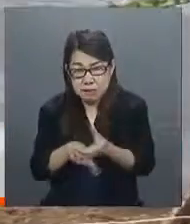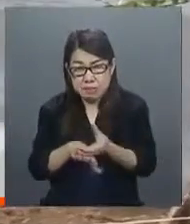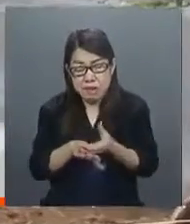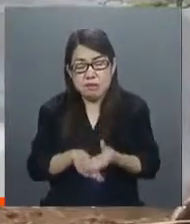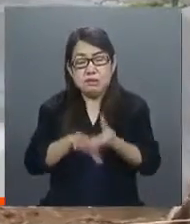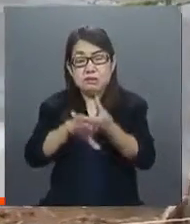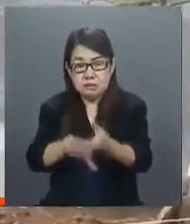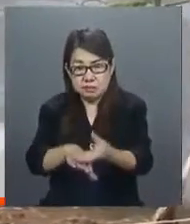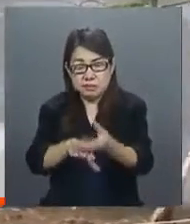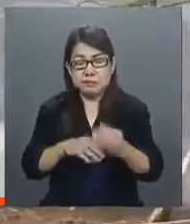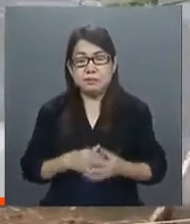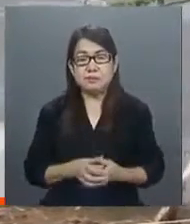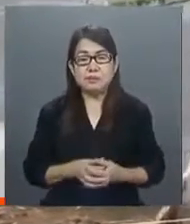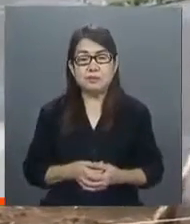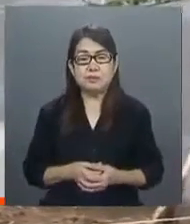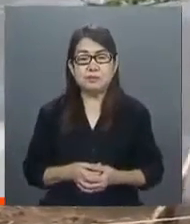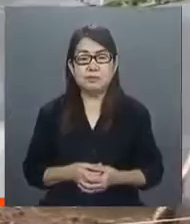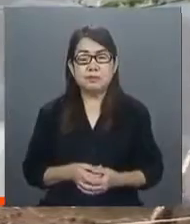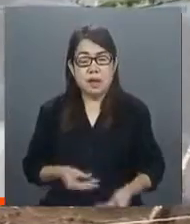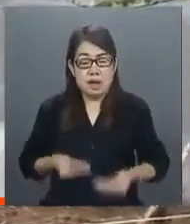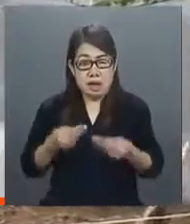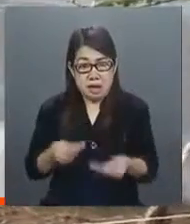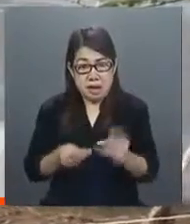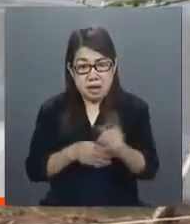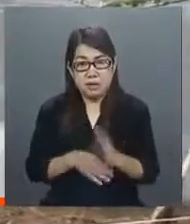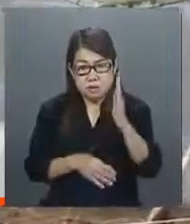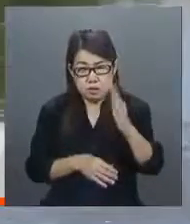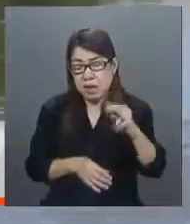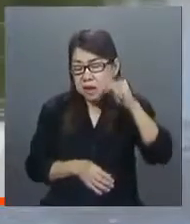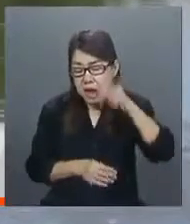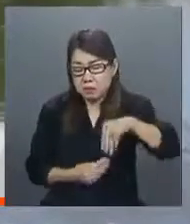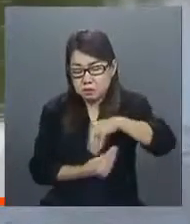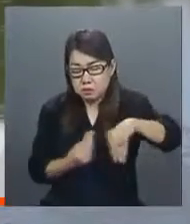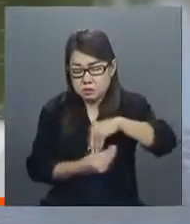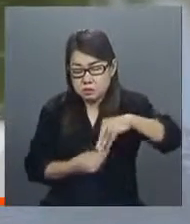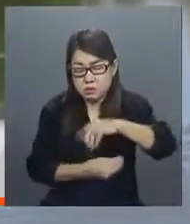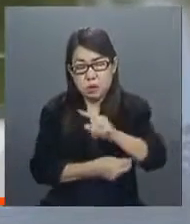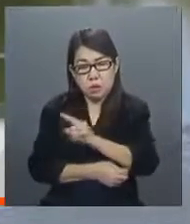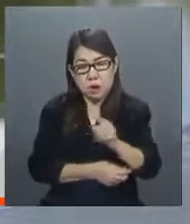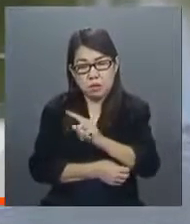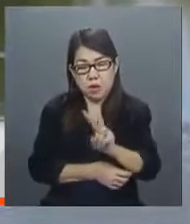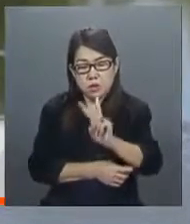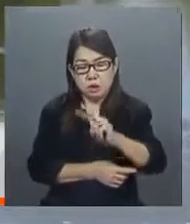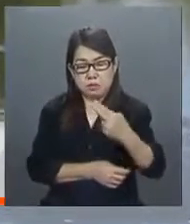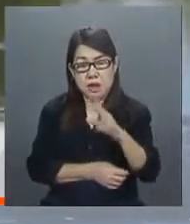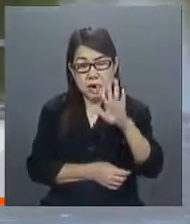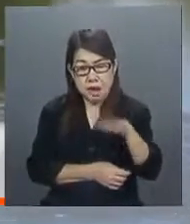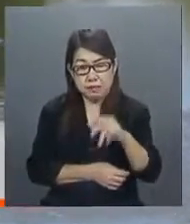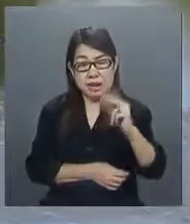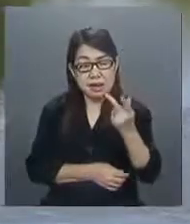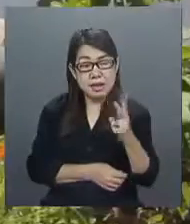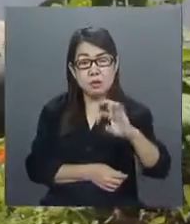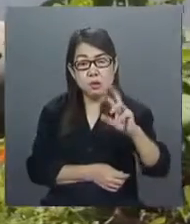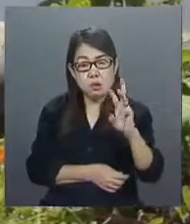กรองน้ำประตูชีชัยสิทธิ์ให้มีกำลังการผลิตน้ำประปา 25,000คิวต่อวันเพื่อการจ่ายน้ำเข้าระบบท่อ